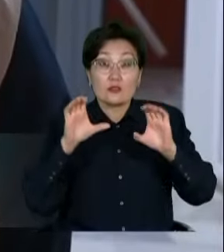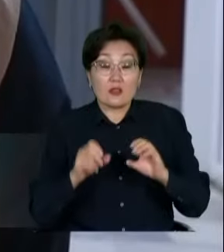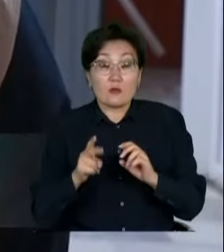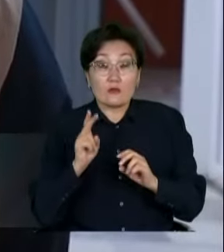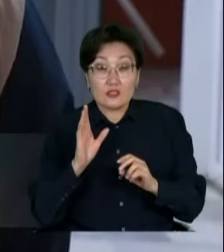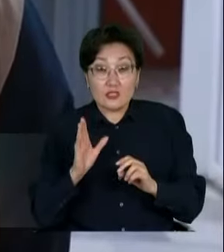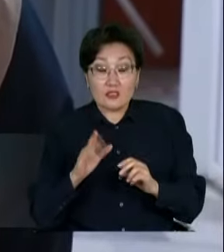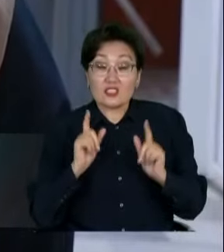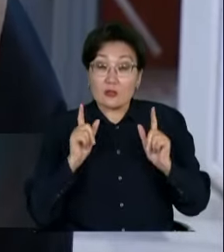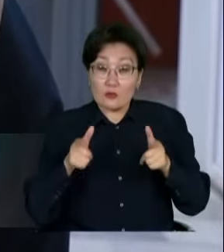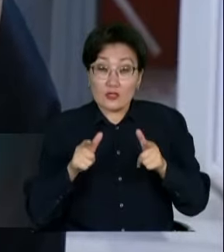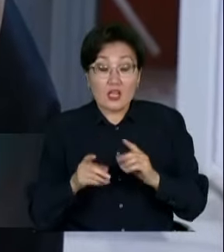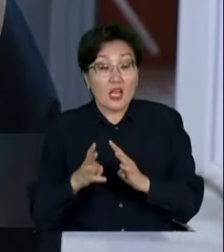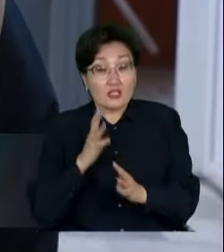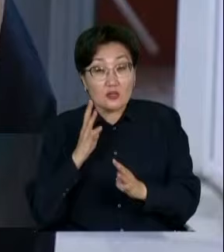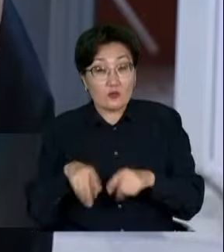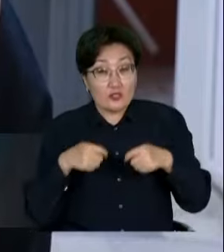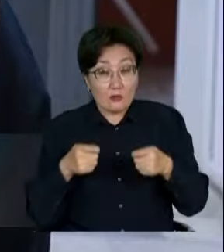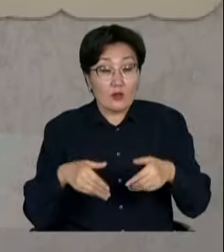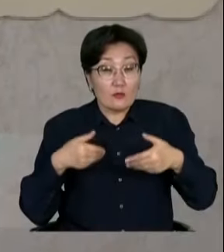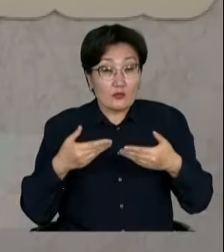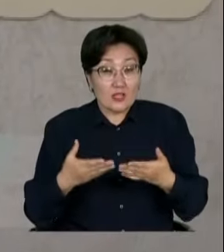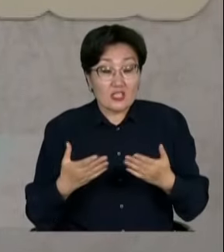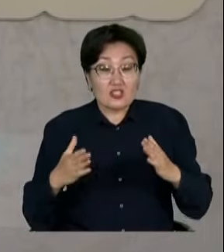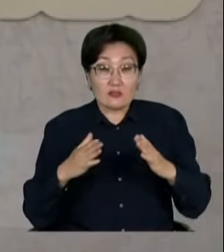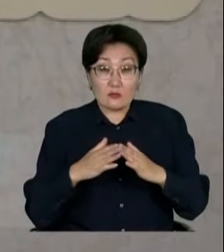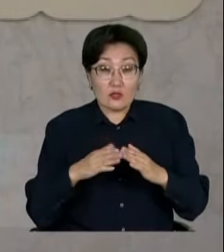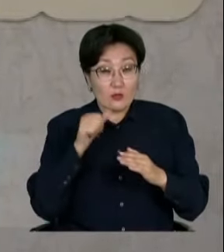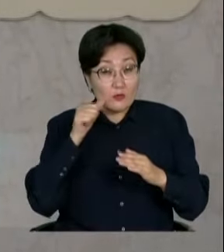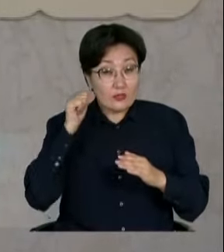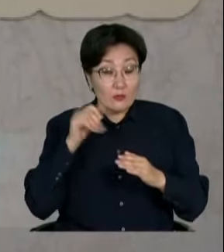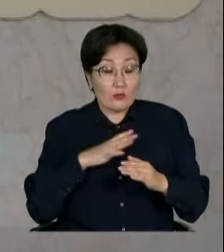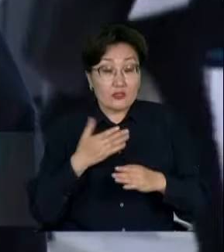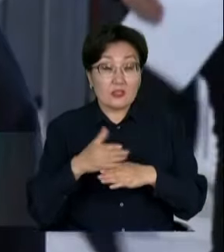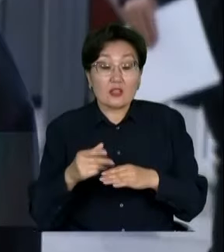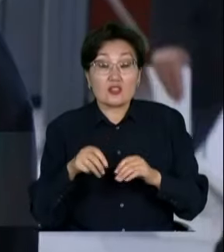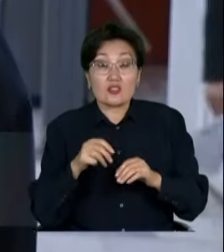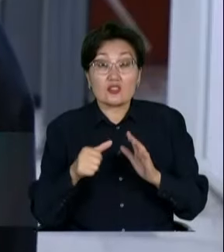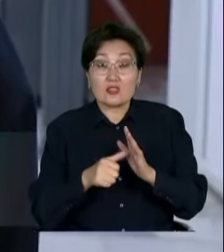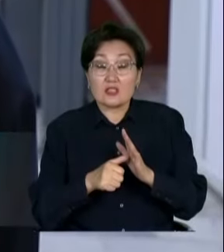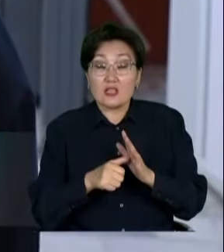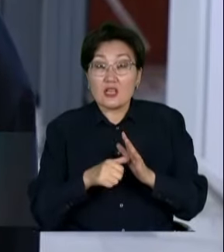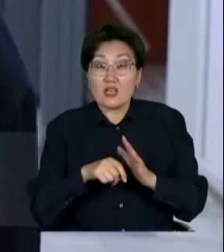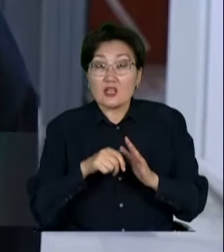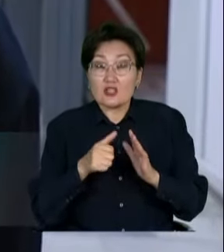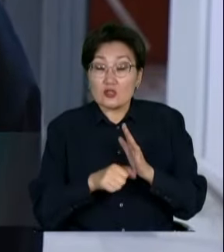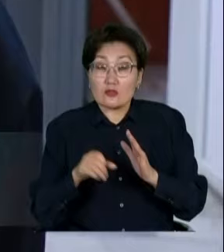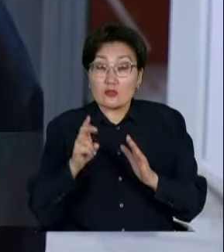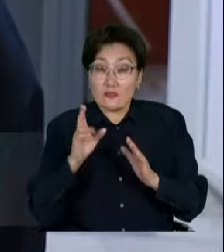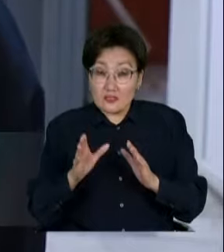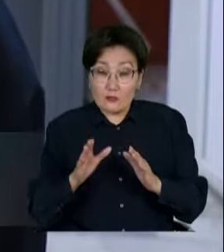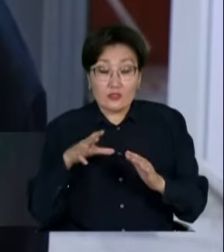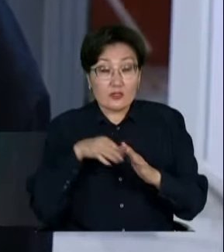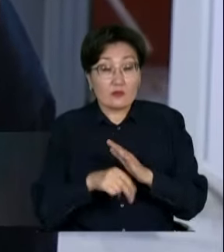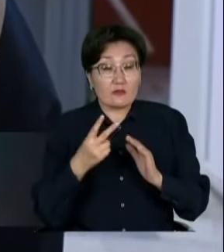выделяются согласно очередности и предоставлению жилья. В прошлом году у нас было выделено 600 квартир социально уязвимым слоям населения. Из